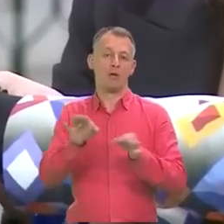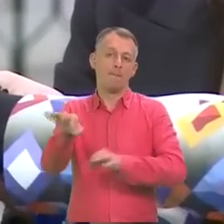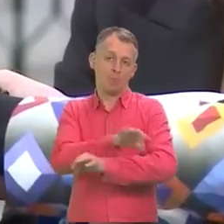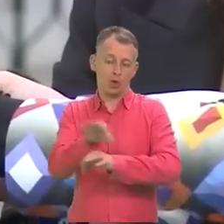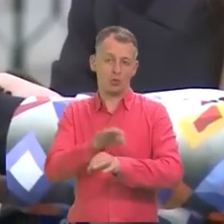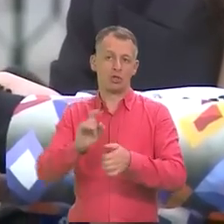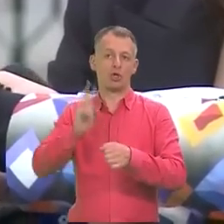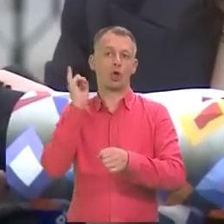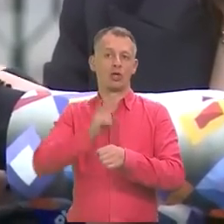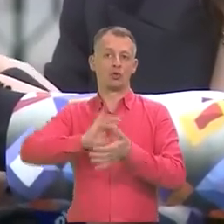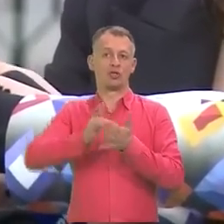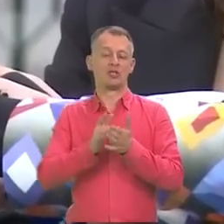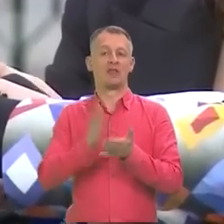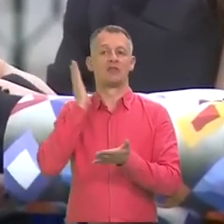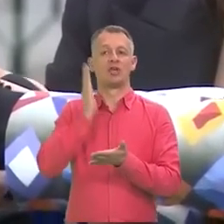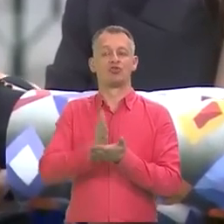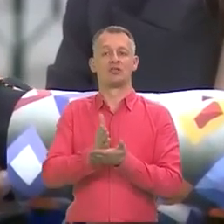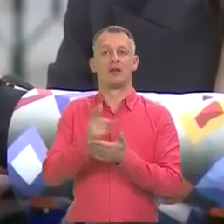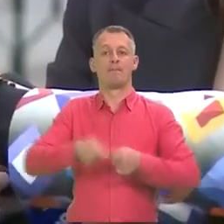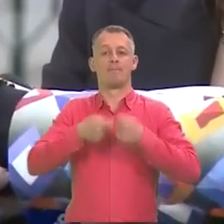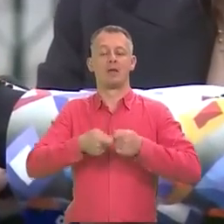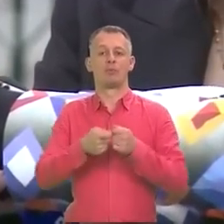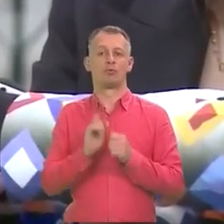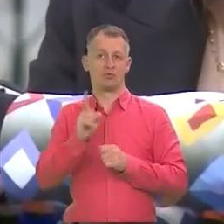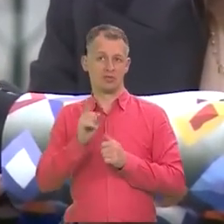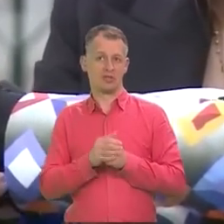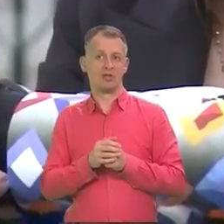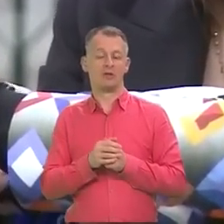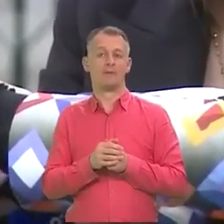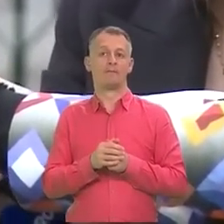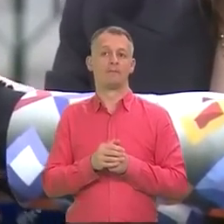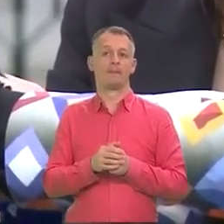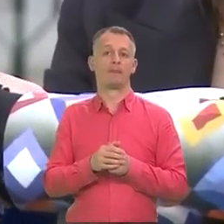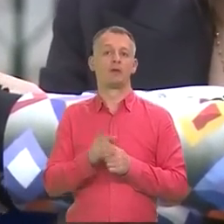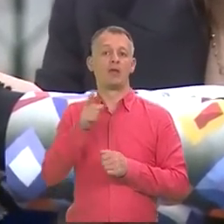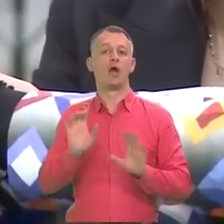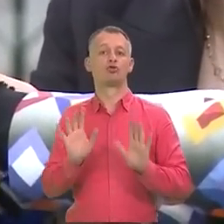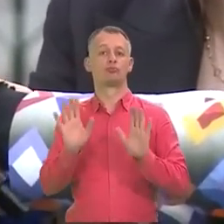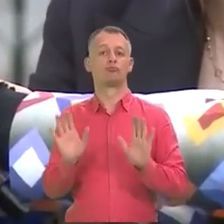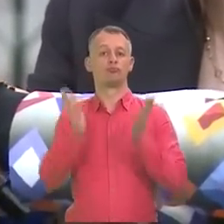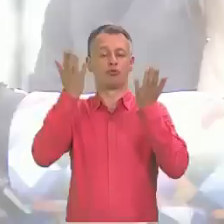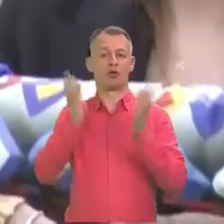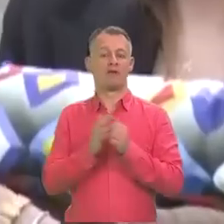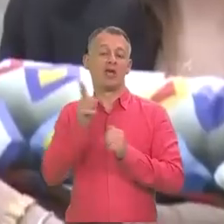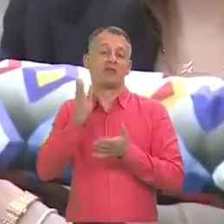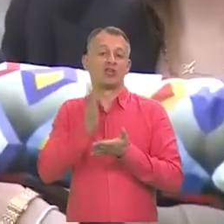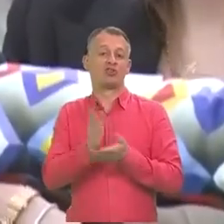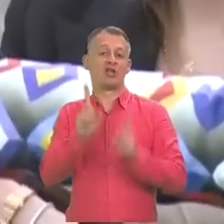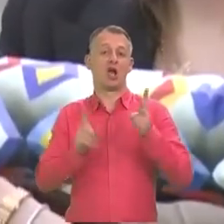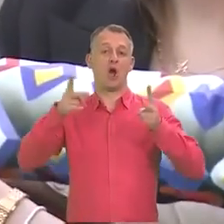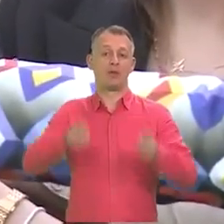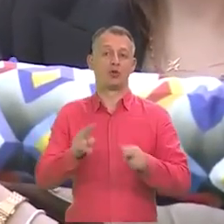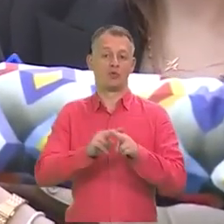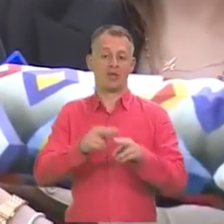aparține membrilor sindicat. Așa cum am spus-o, membrii au început greva, ei decid dacă se opresc. Așa cum la